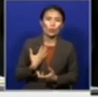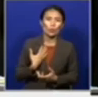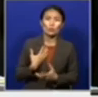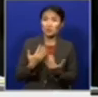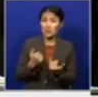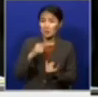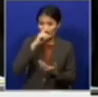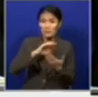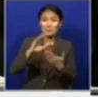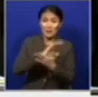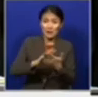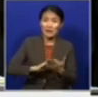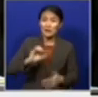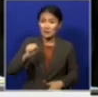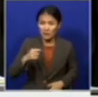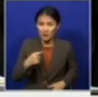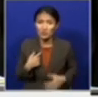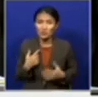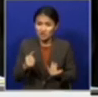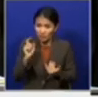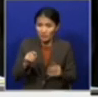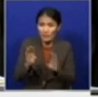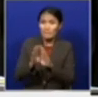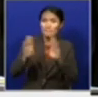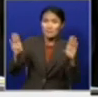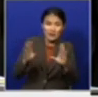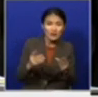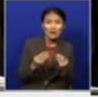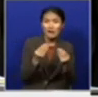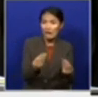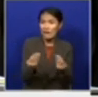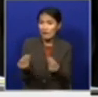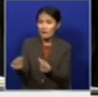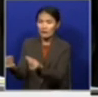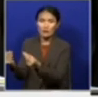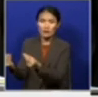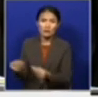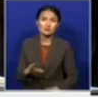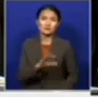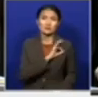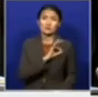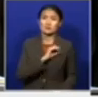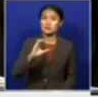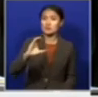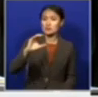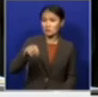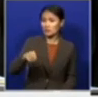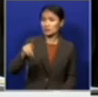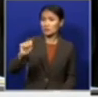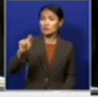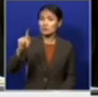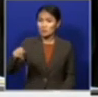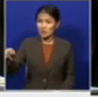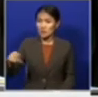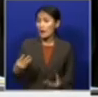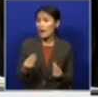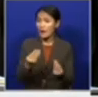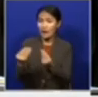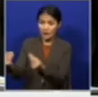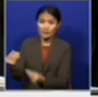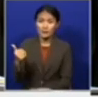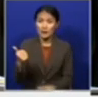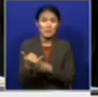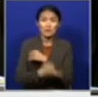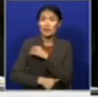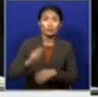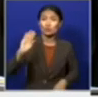ว่าทุก FTA ที่ไทยเคยมีมาและมากกว่าความตกลงอาเซปที่ไทยกำลังจะลงนามในปีนี้ซึ่งเท่ากับว่